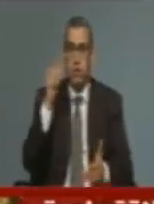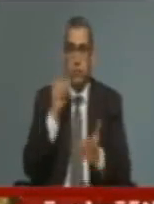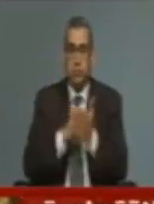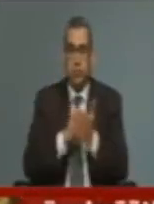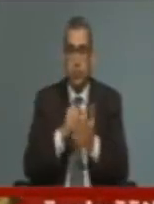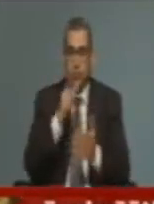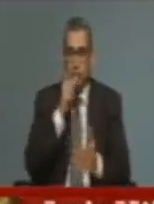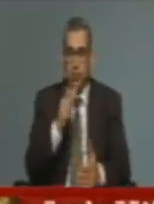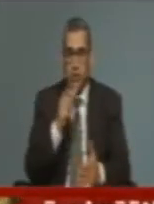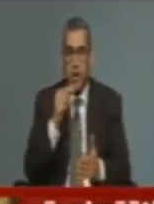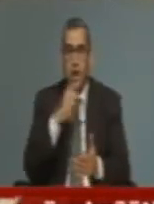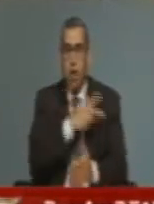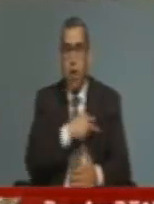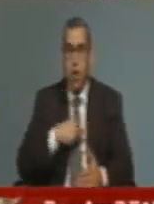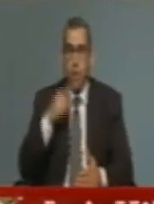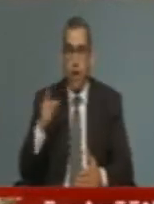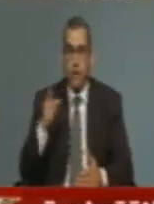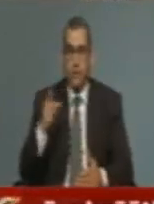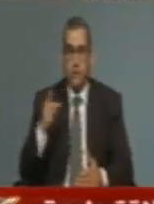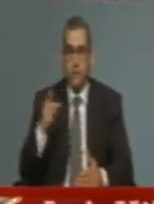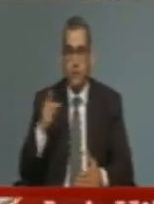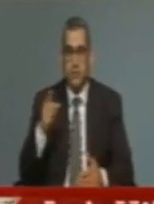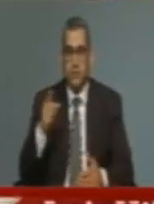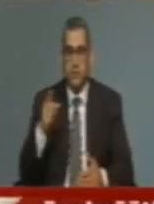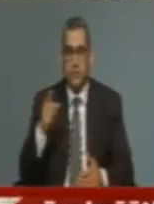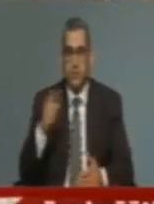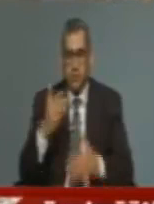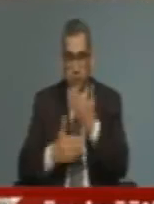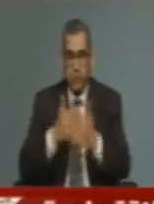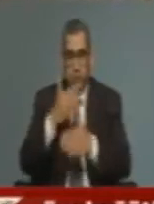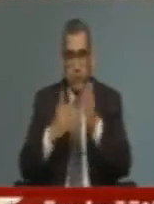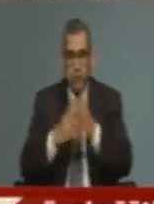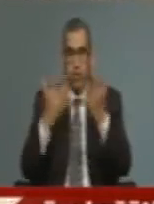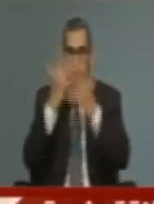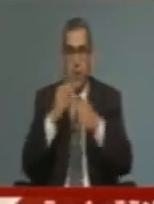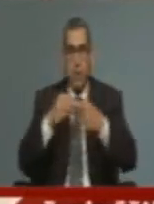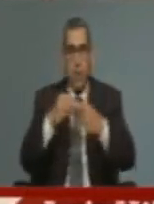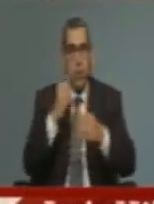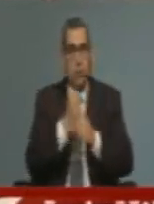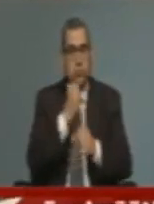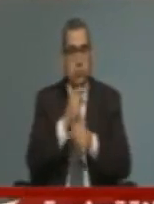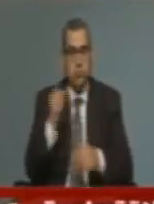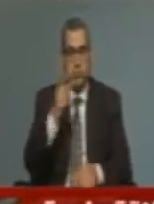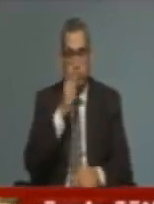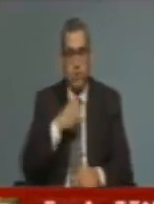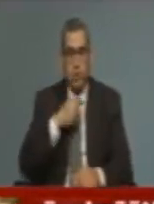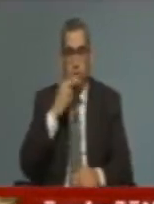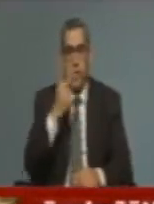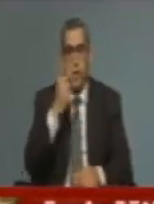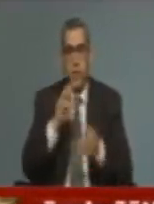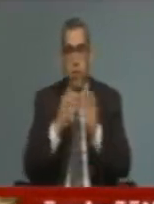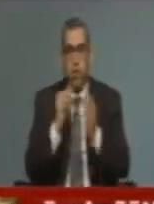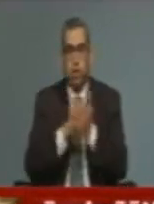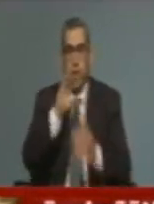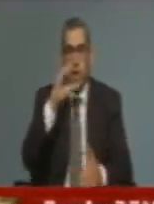بتكلم اللي الدولة يعني مش المطورين العقاريين ولا يا دكتور مصطفى احنا بنتكلم في 2 مليون وحدة مش